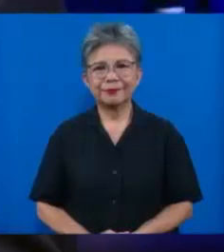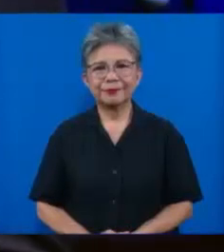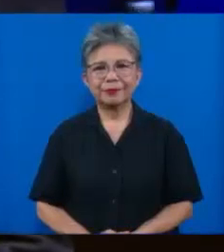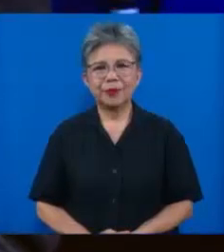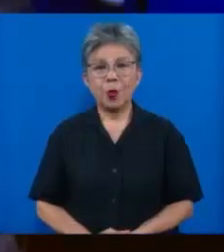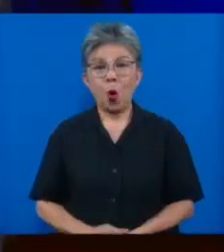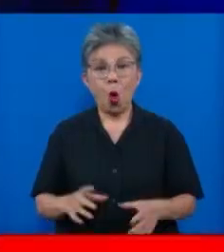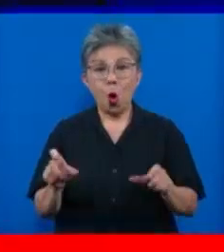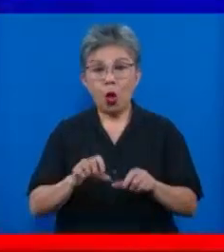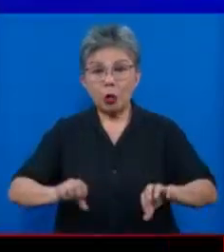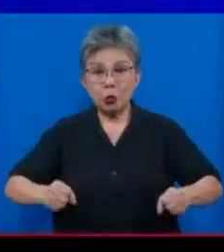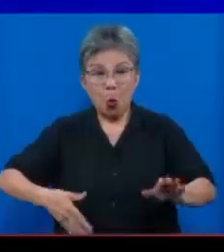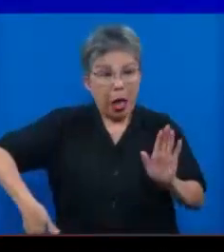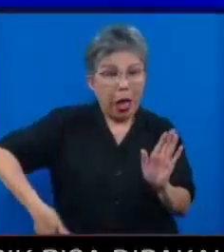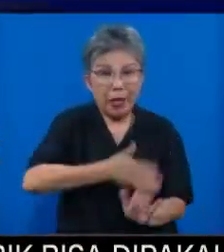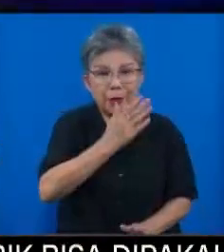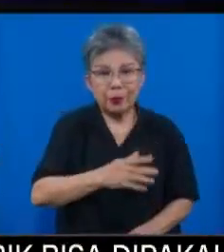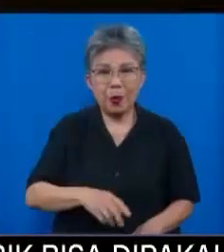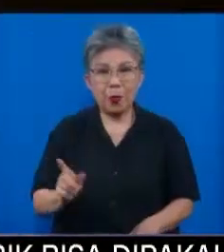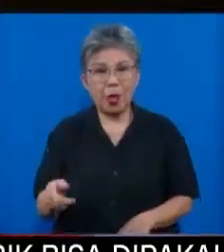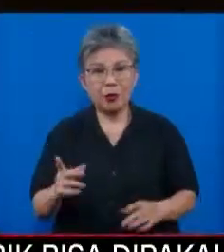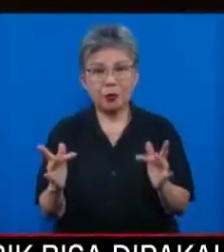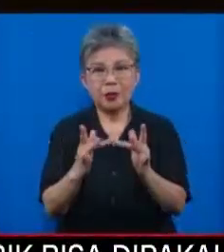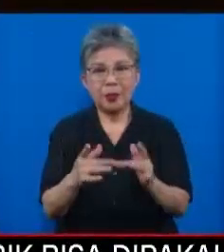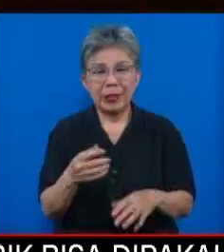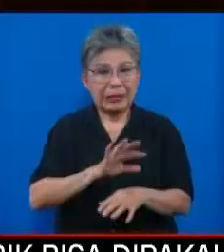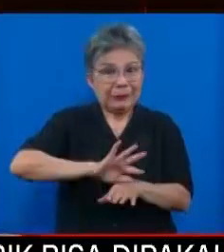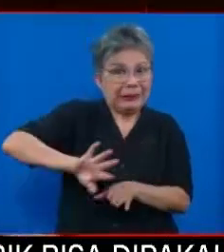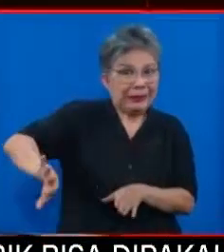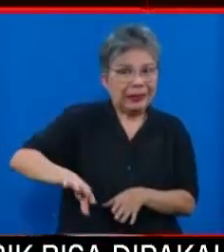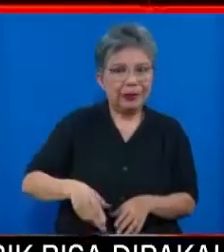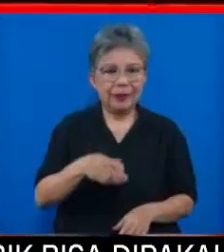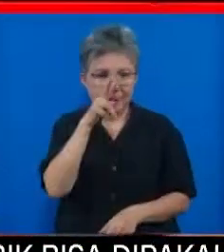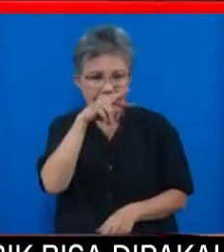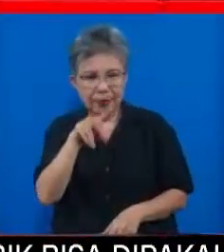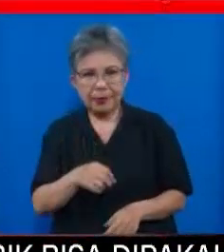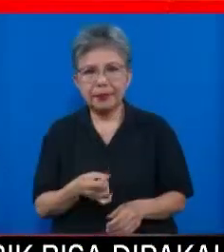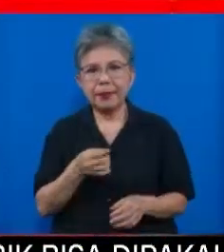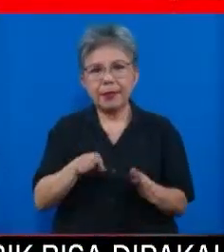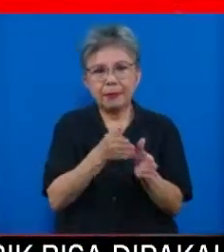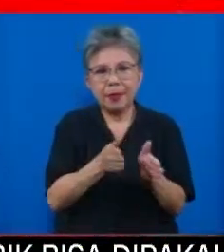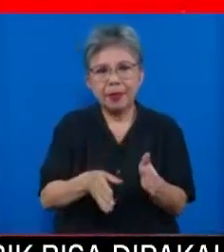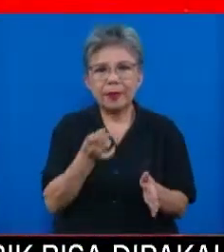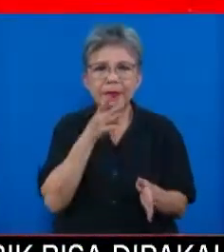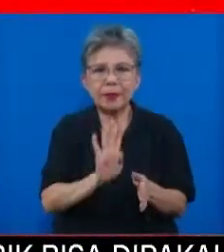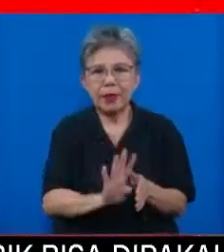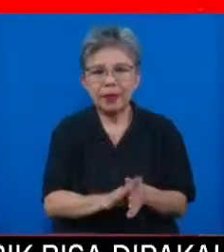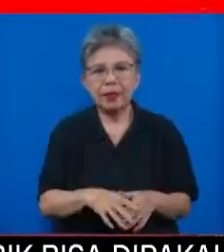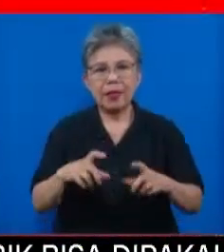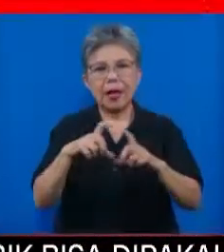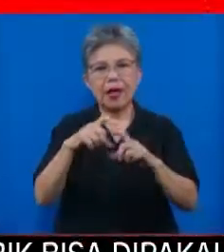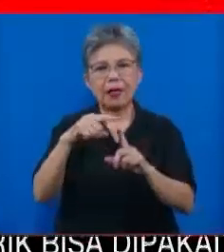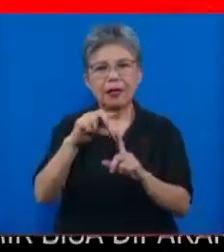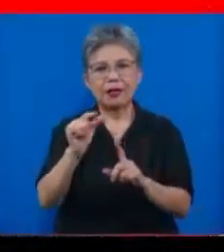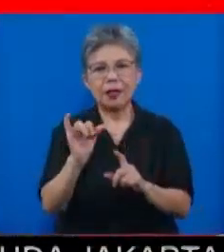Kocar kacir tancap gas dilakukan sejumlah pengemudi ojek online saat menghindari razia parkir liar di kawasan Atrium Senen, Jakarta Pusat.